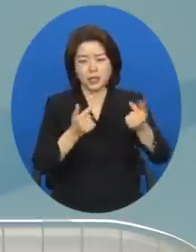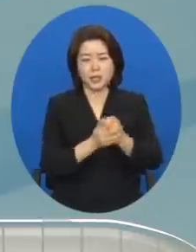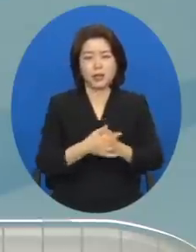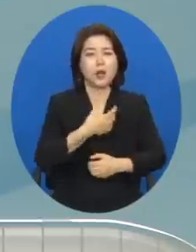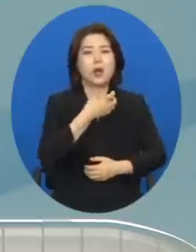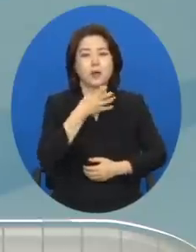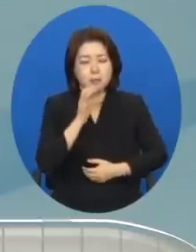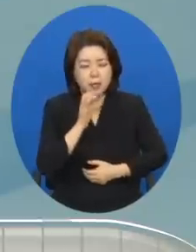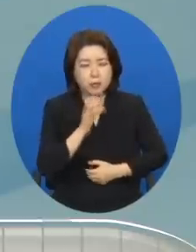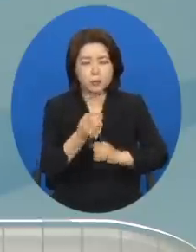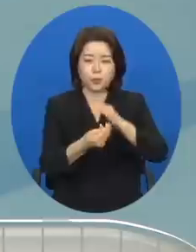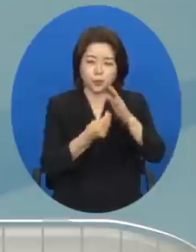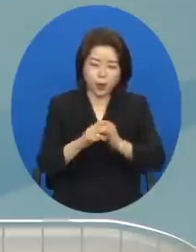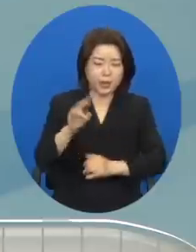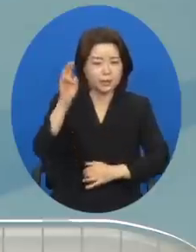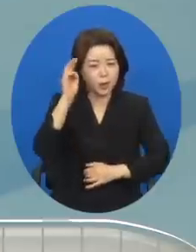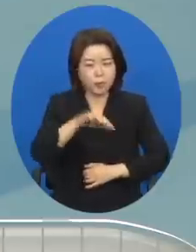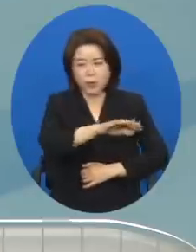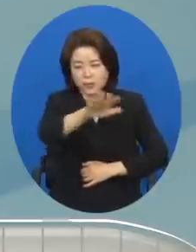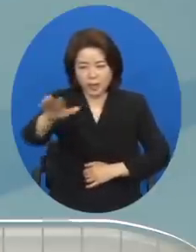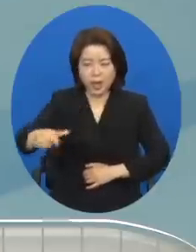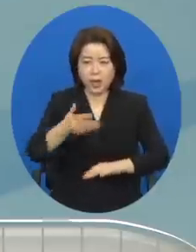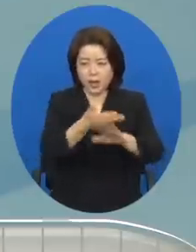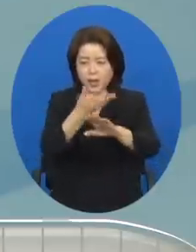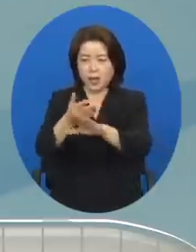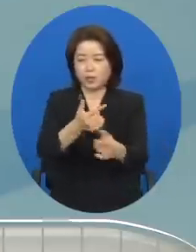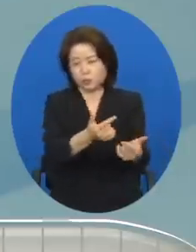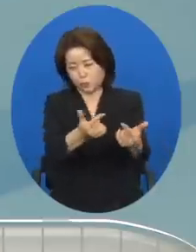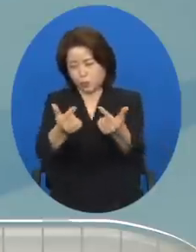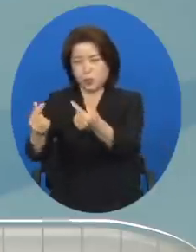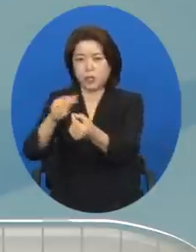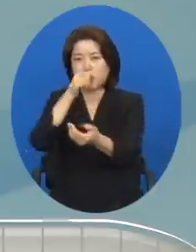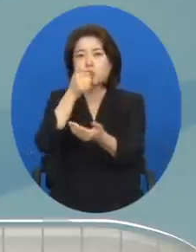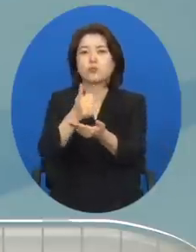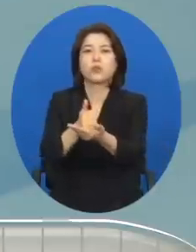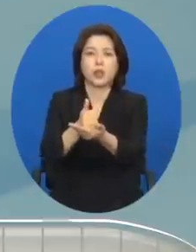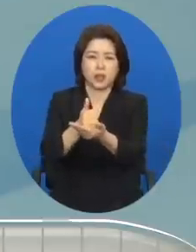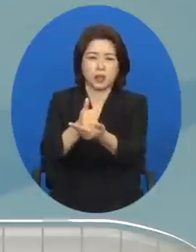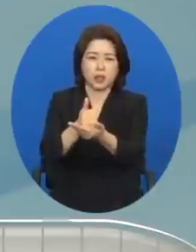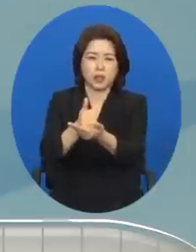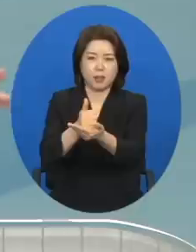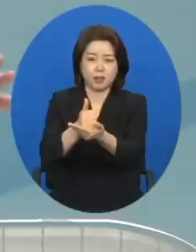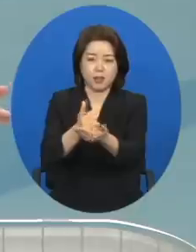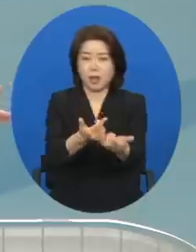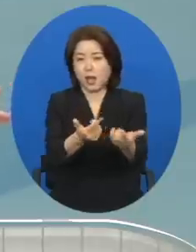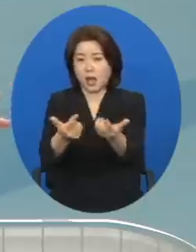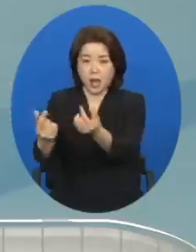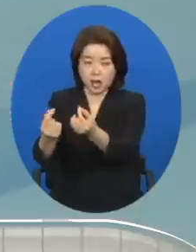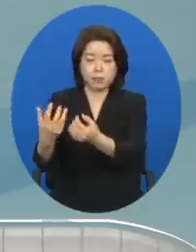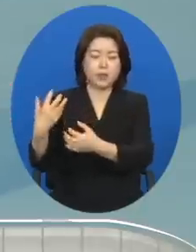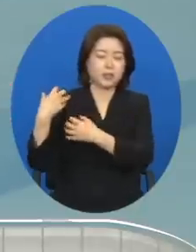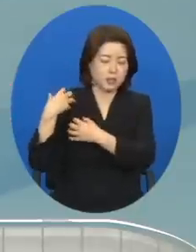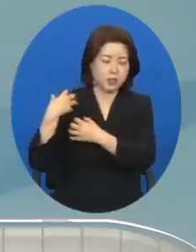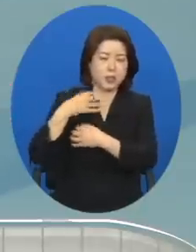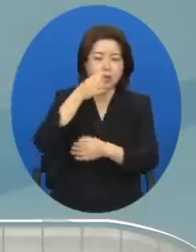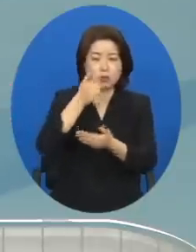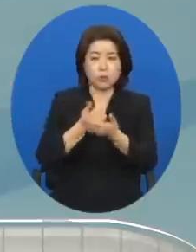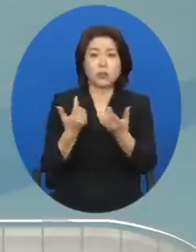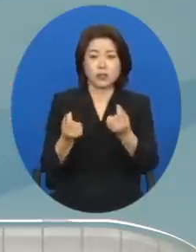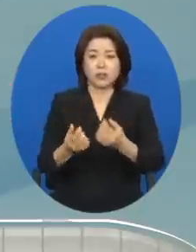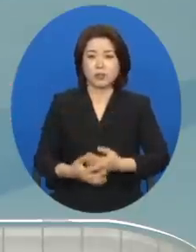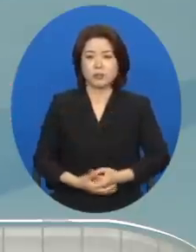요한, 야고보, 다른 제자들에게도 다 동일하게 함께 져야 될 죄라는 거예요.